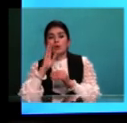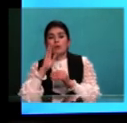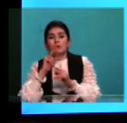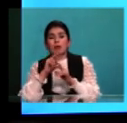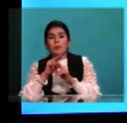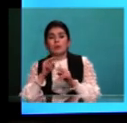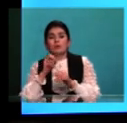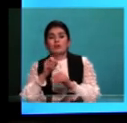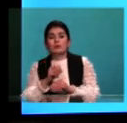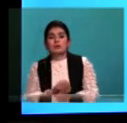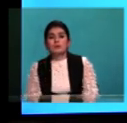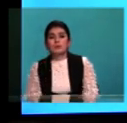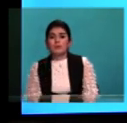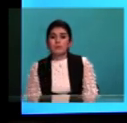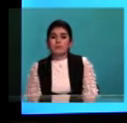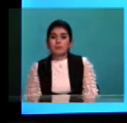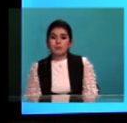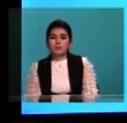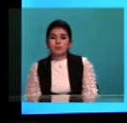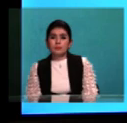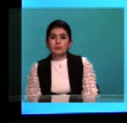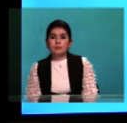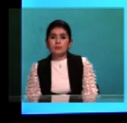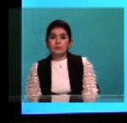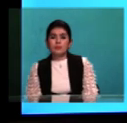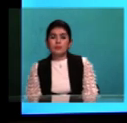все-таки будет отображать.